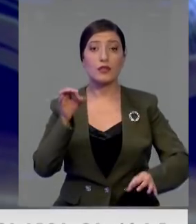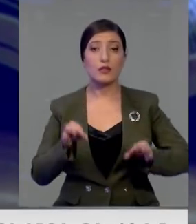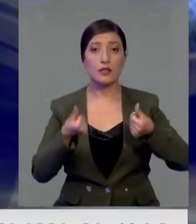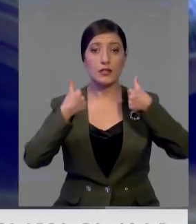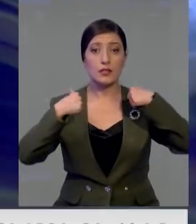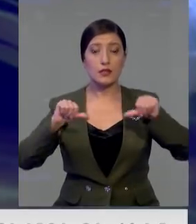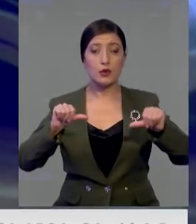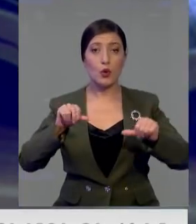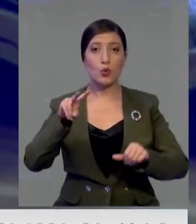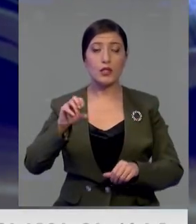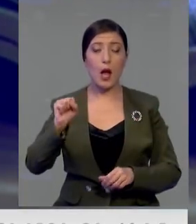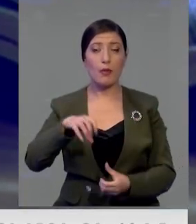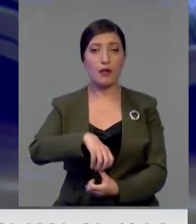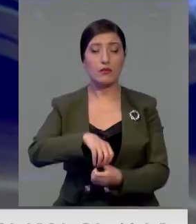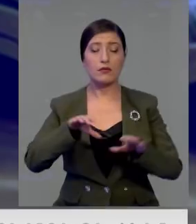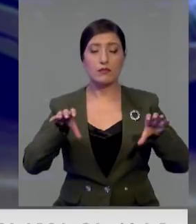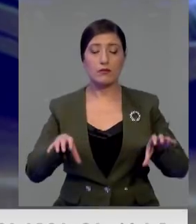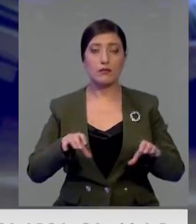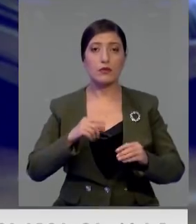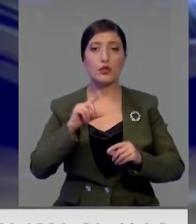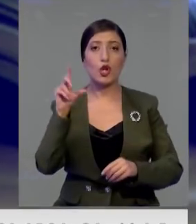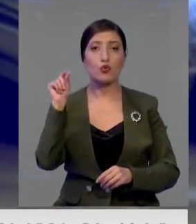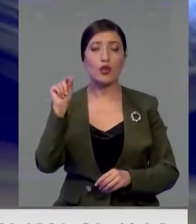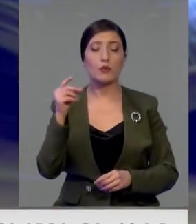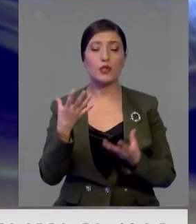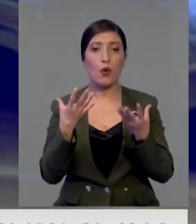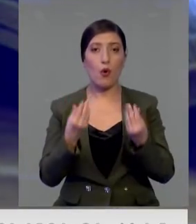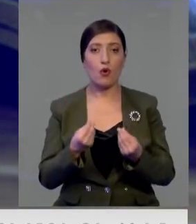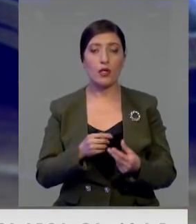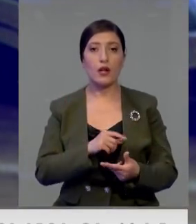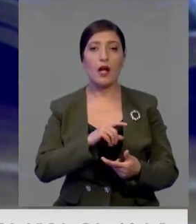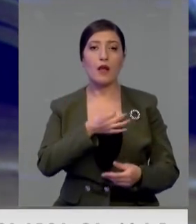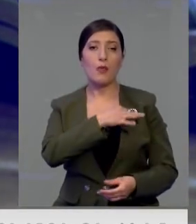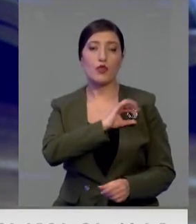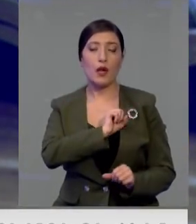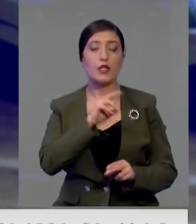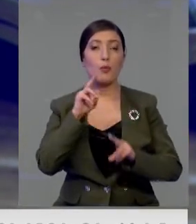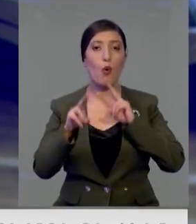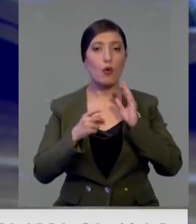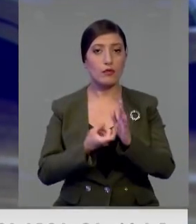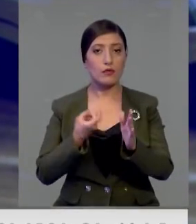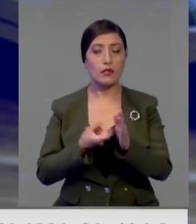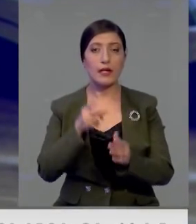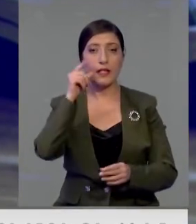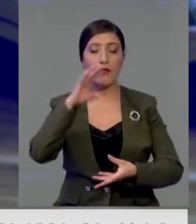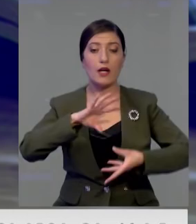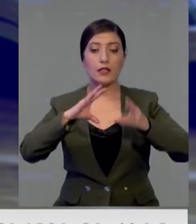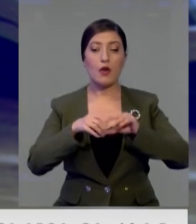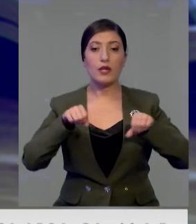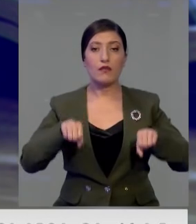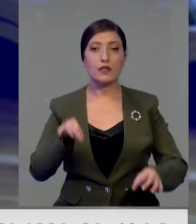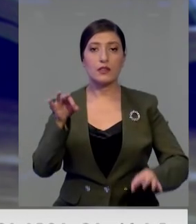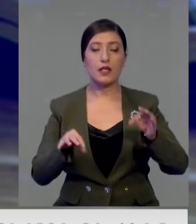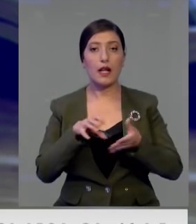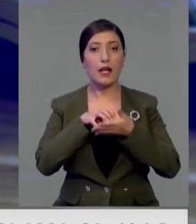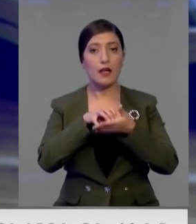Աբգարյանի նախագահությամբ երկու շաբթի կլինի։ Կքննվի երկրորդ նախագահի պաշտպանների բողոքը Երևանի ընդհանուր իրավասության դատարանի կողմից նրան գրավի